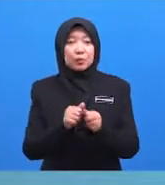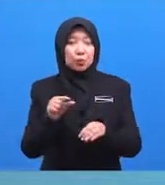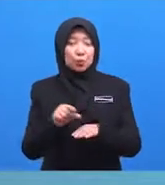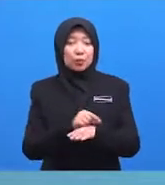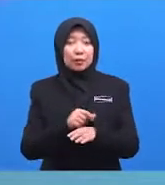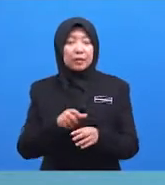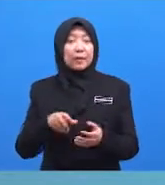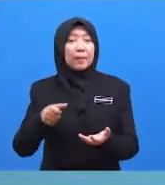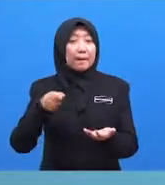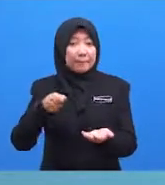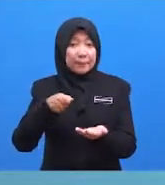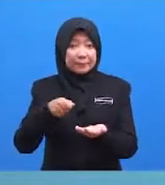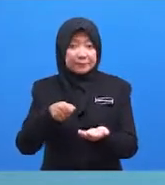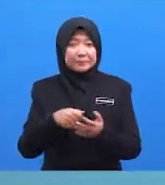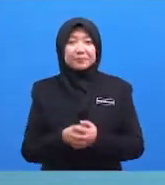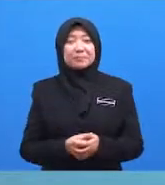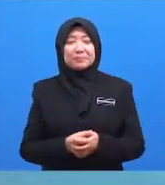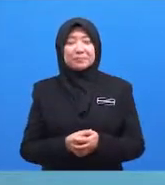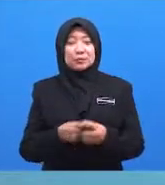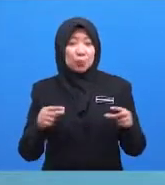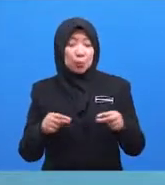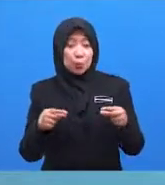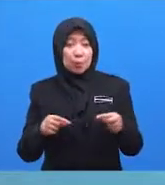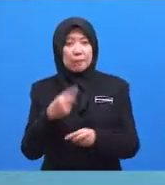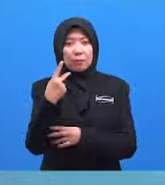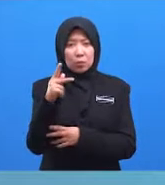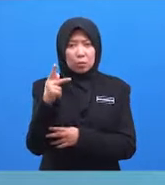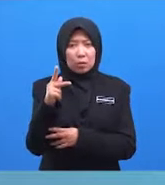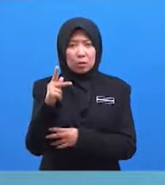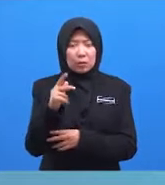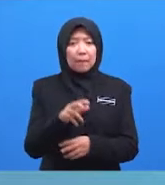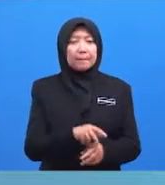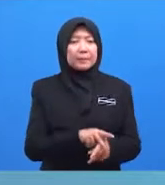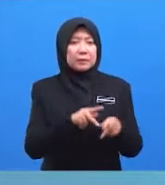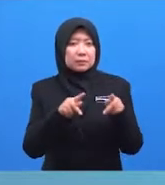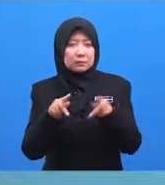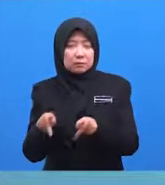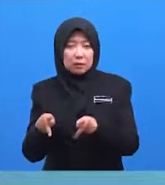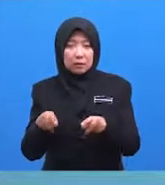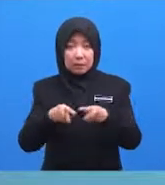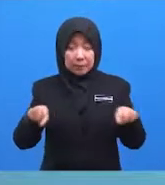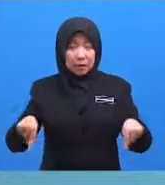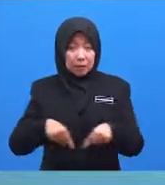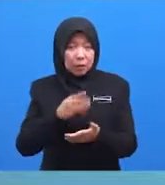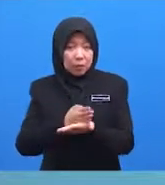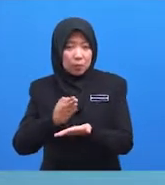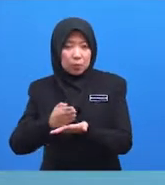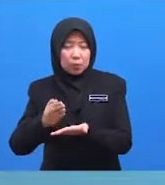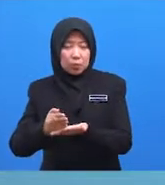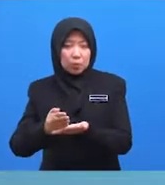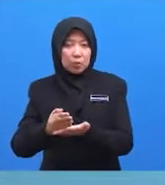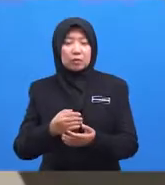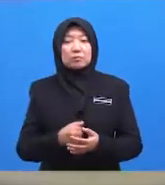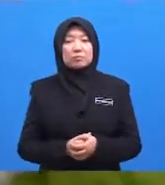penggoreng. Goreng sehingga kekuningan. Kemudian, pindahkan ke papan pemotong dan potongkan dalam